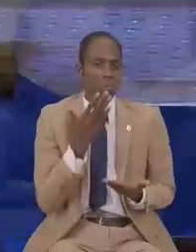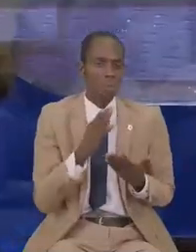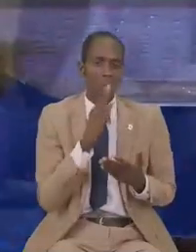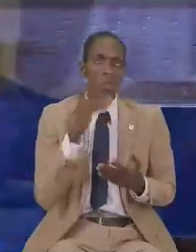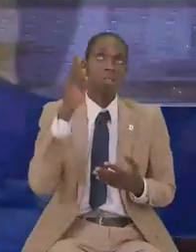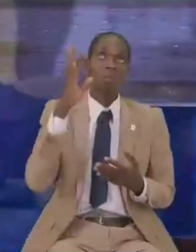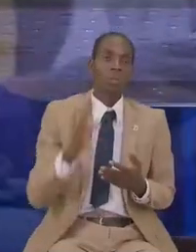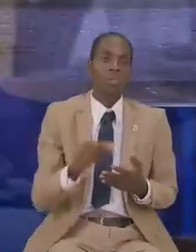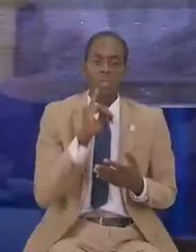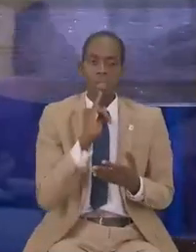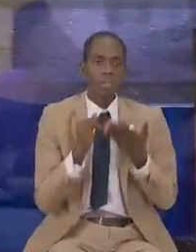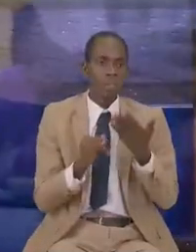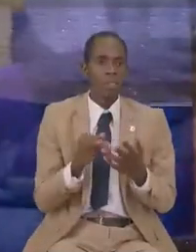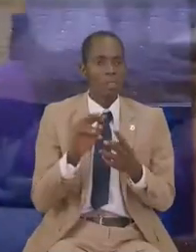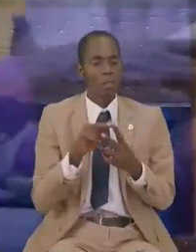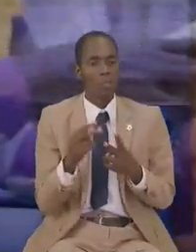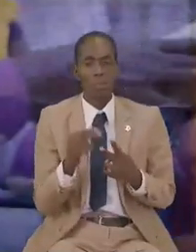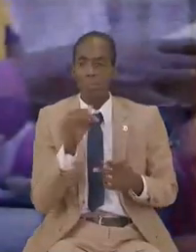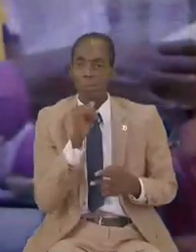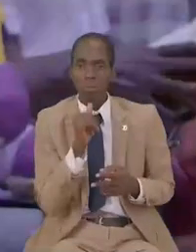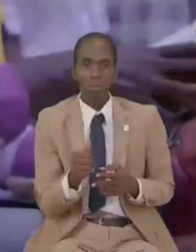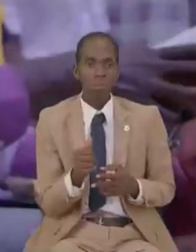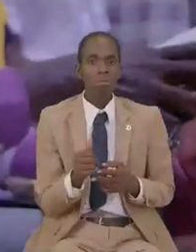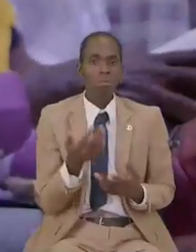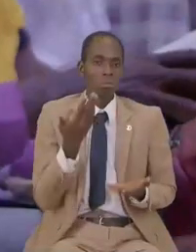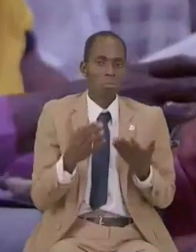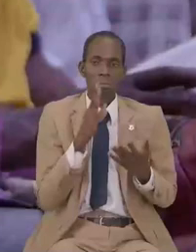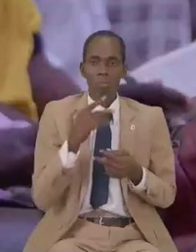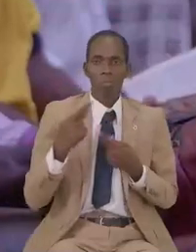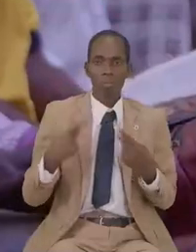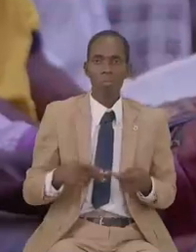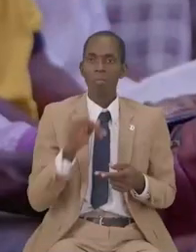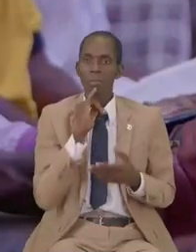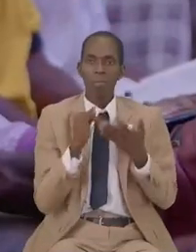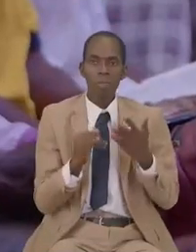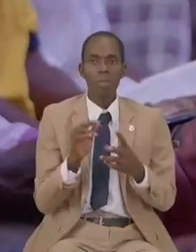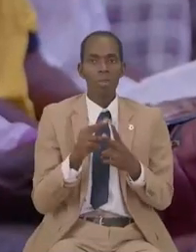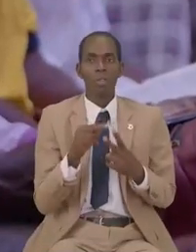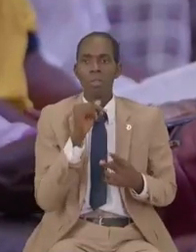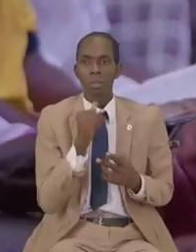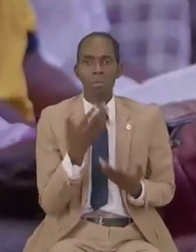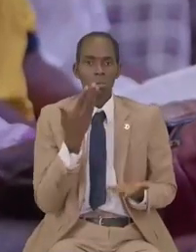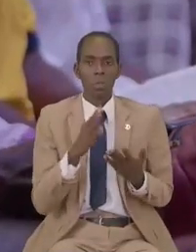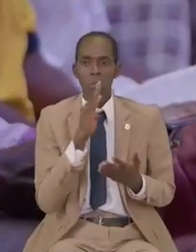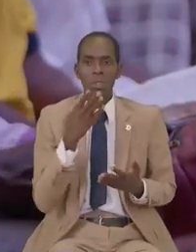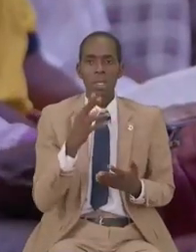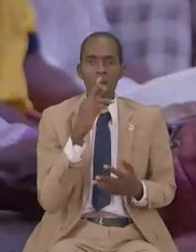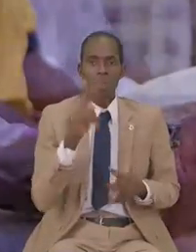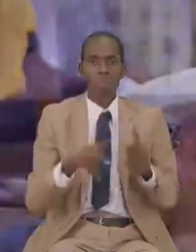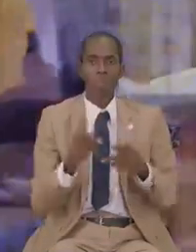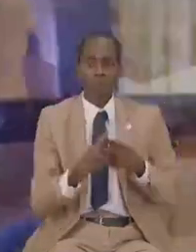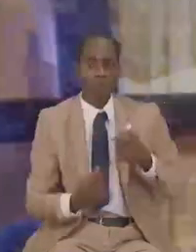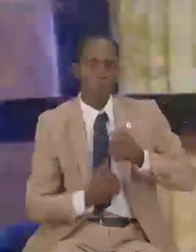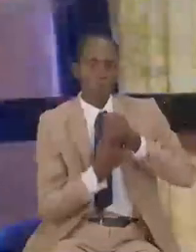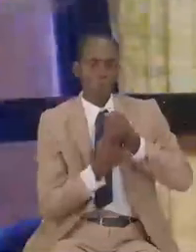que le prêtre soit là ou bas, que les gens te supportent ou non, s'il y a quelqu'un pour